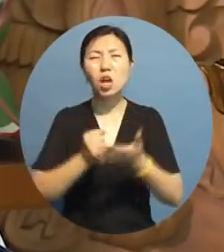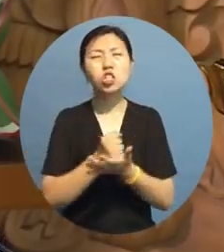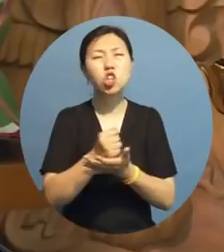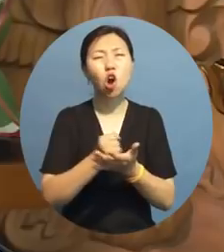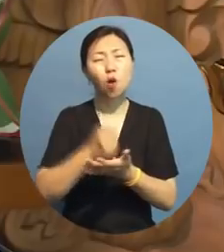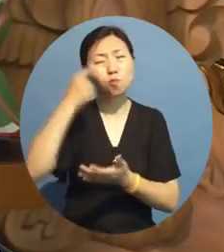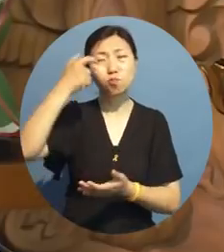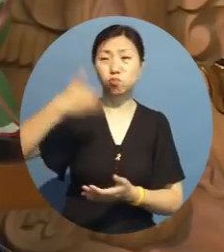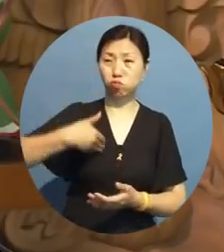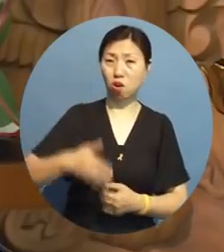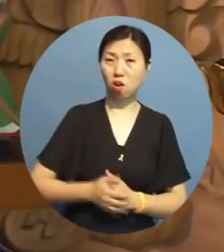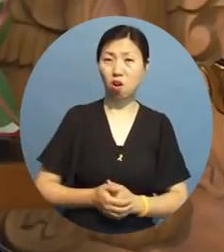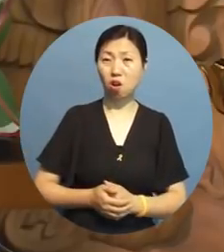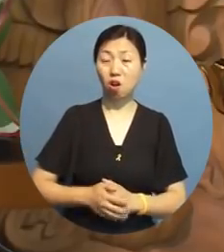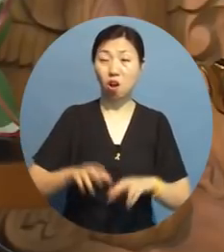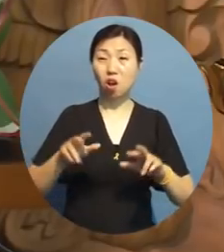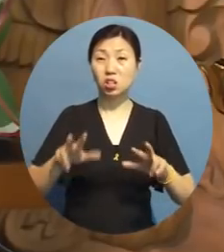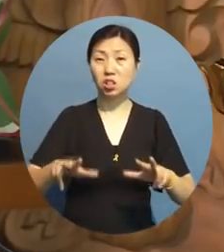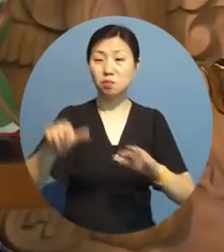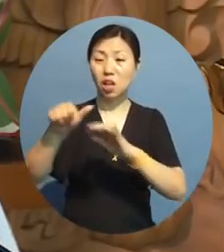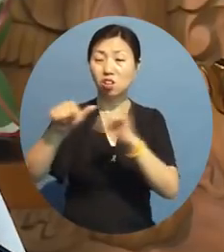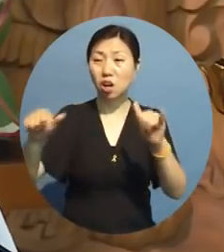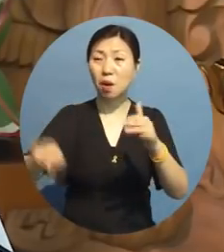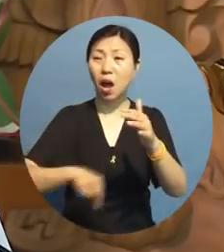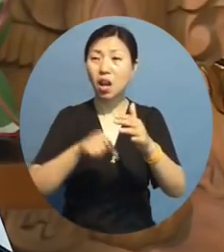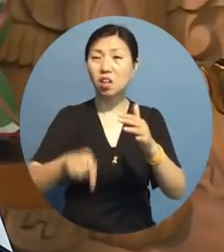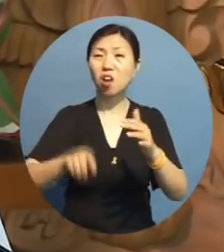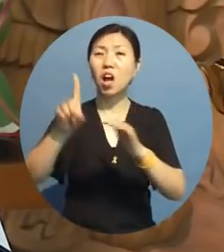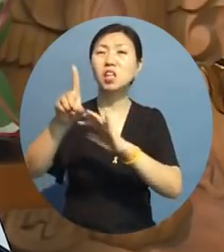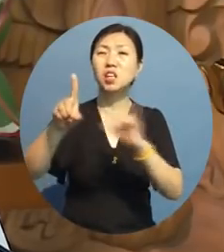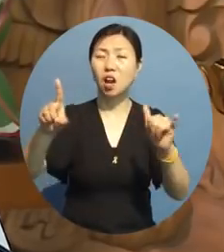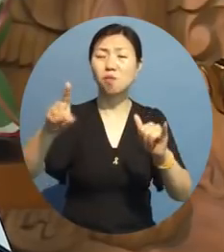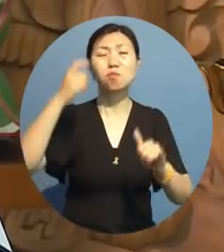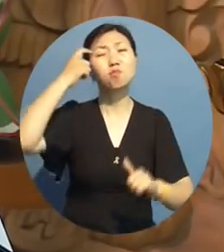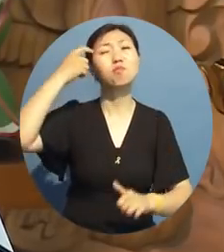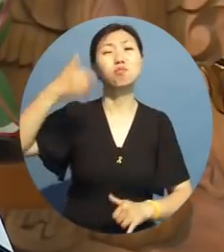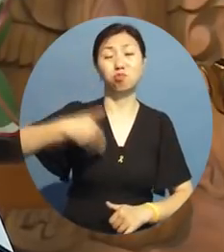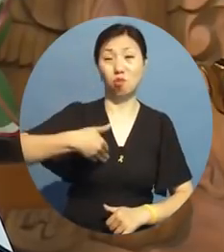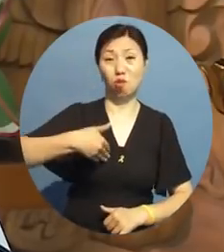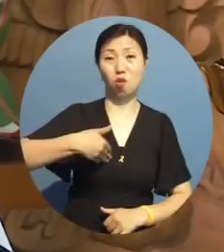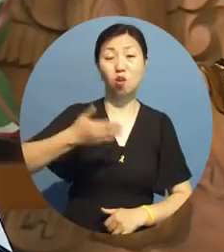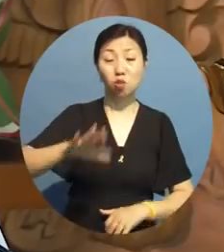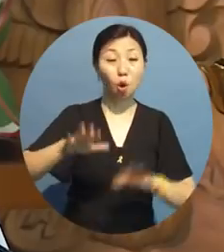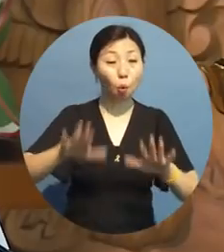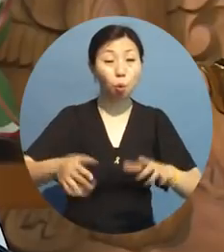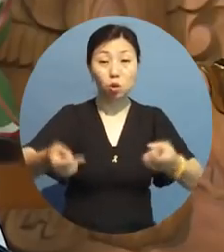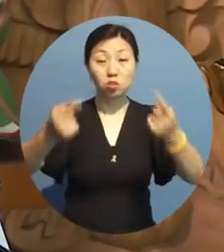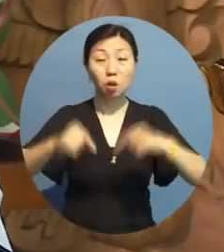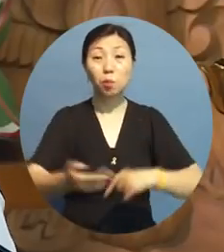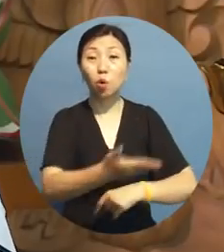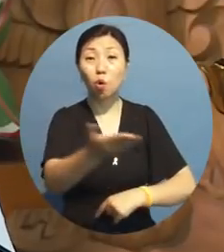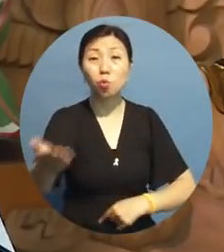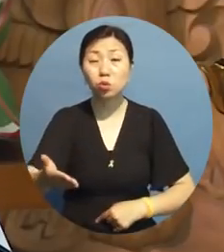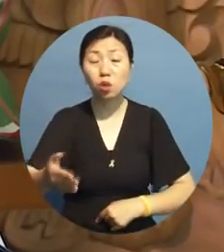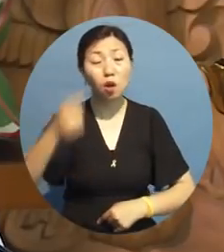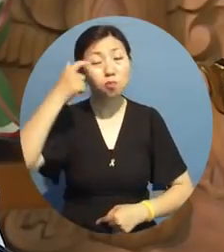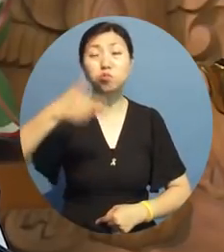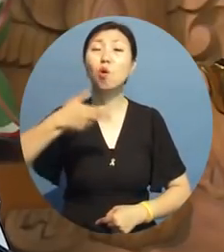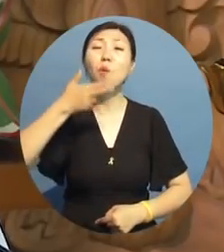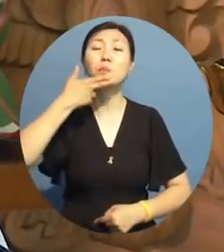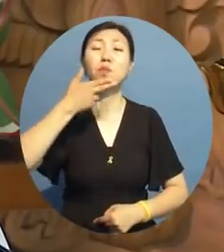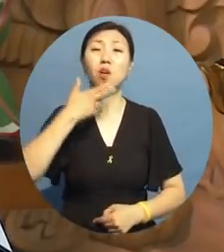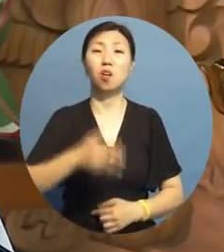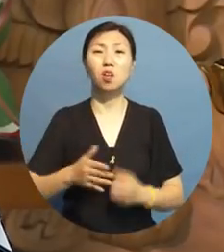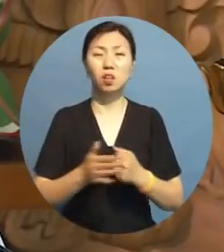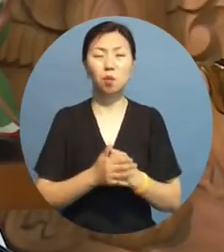명도 안 물었지. 보통 정문직 사람 그런 거 묻나 안 묻나? 그런 거 묻는데 그래도 뭐 와서 좀